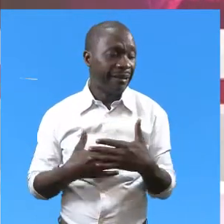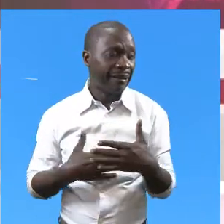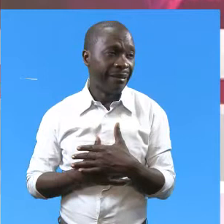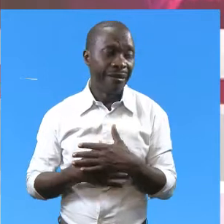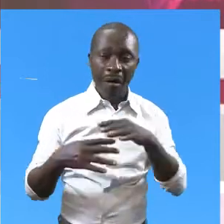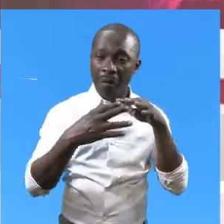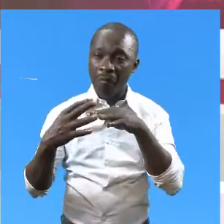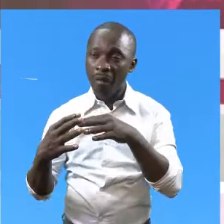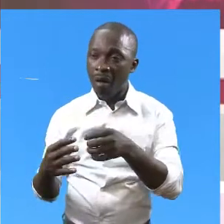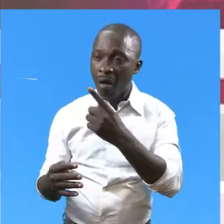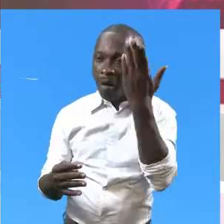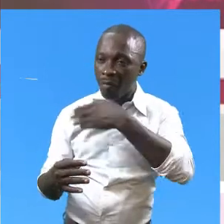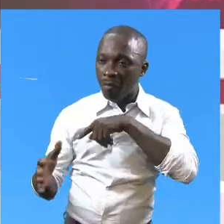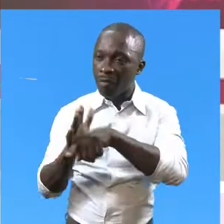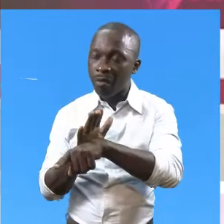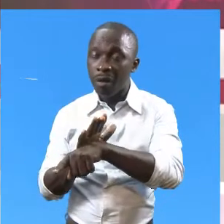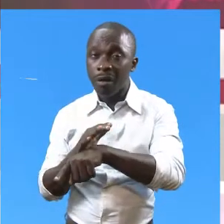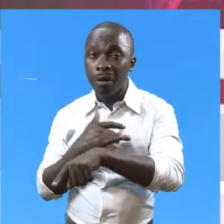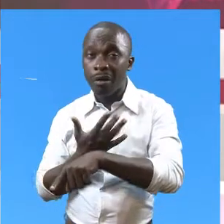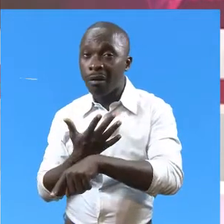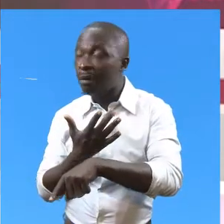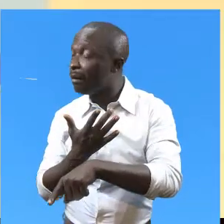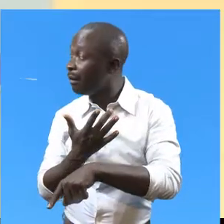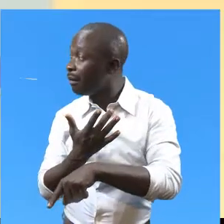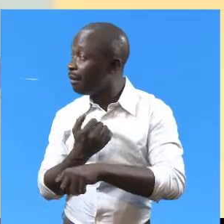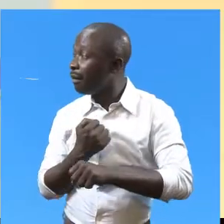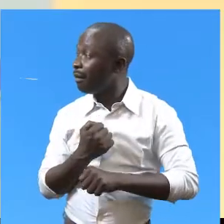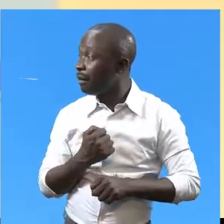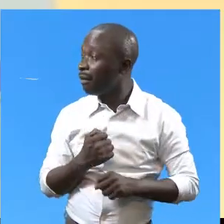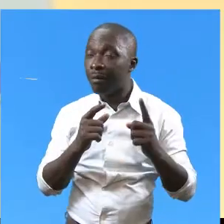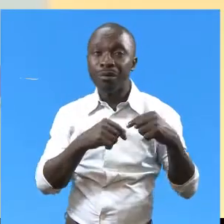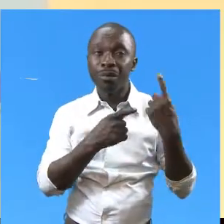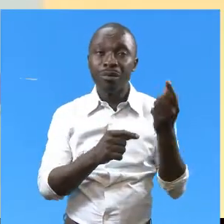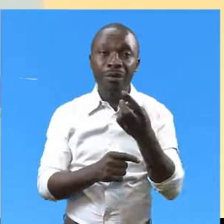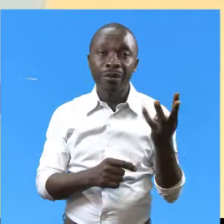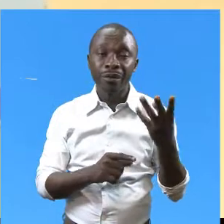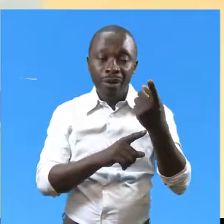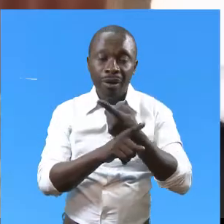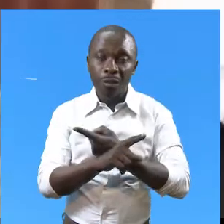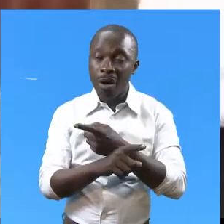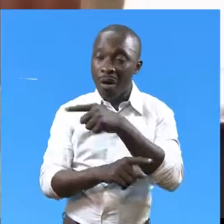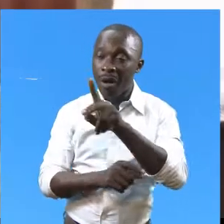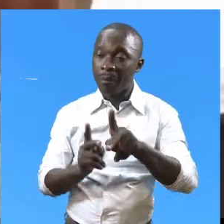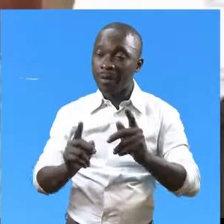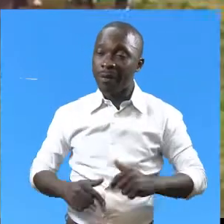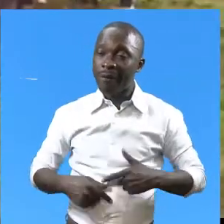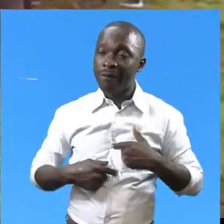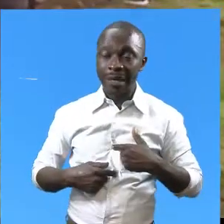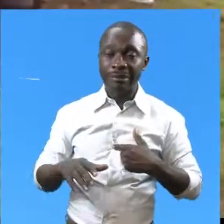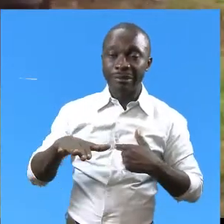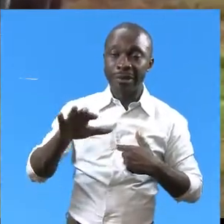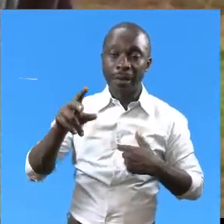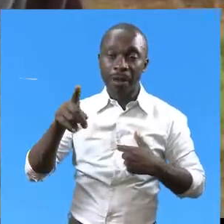le ventre. Régine Lindangobitek nous en dit plus. Depuis quelques mois, les populations de Pindia dans l'arrondissement